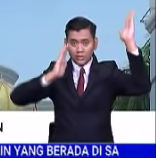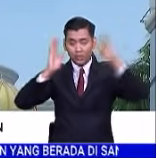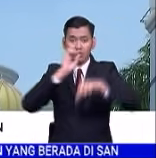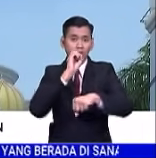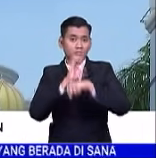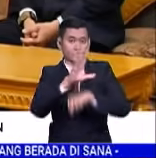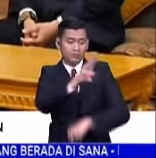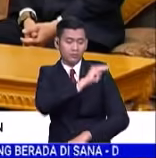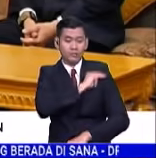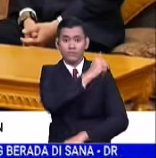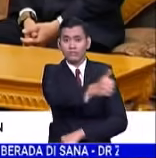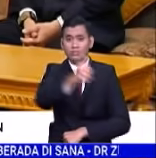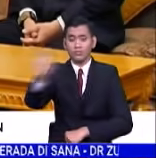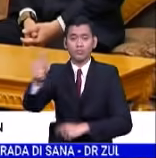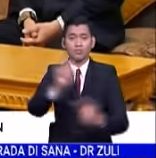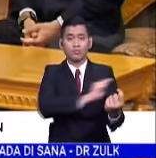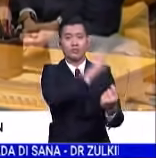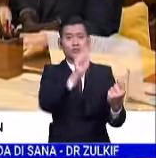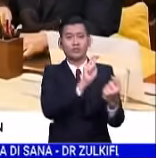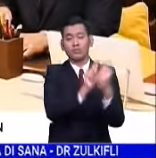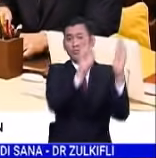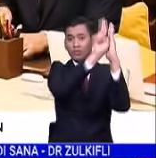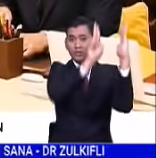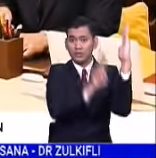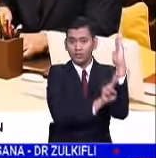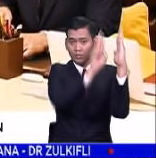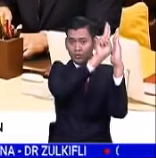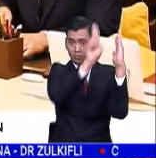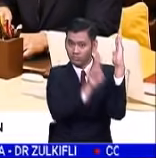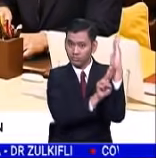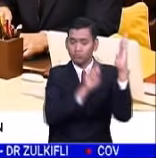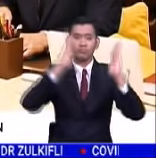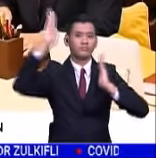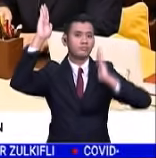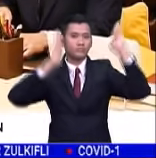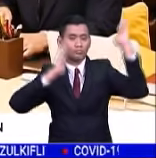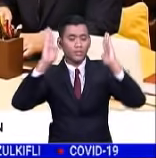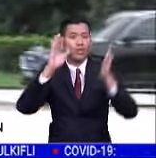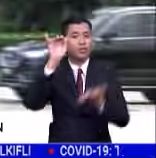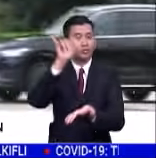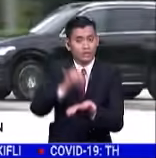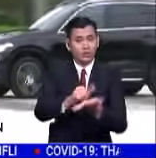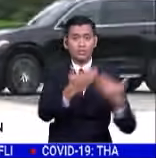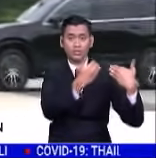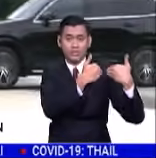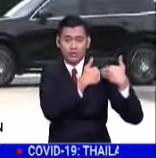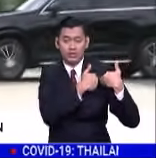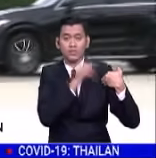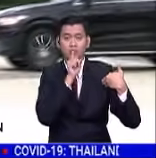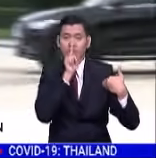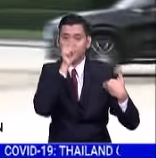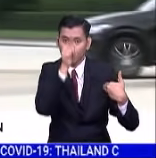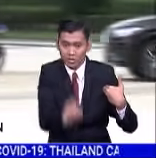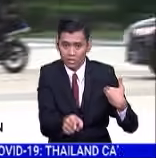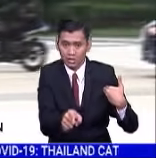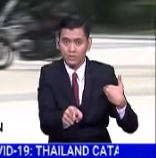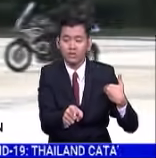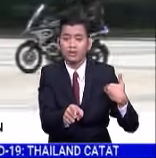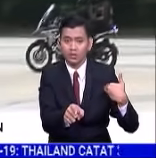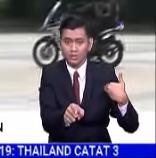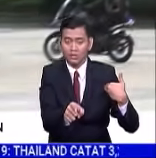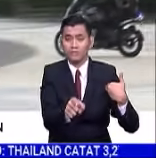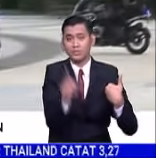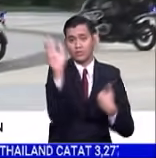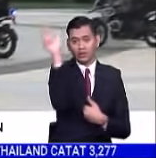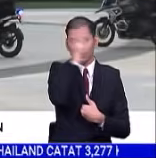menteri sebelum ini ialah Selaras peruntukan perlembagaan persekutuan dan merupakan asas tanggung jawab utama serta khusus